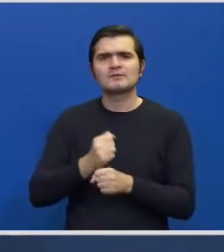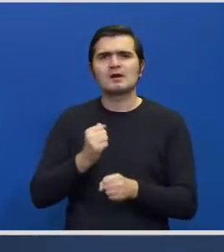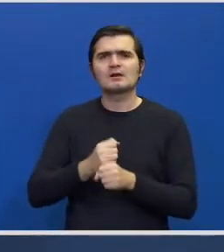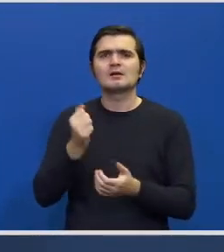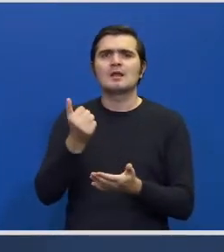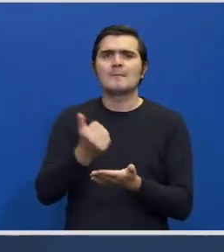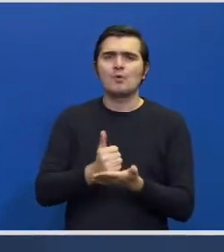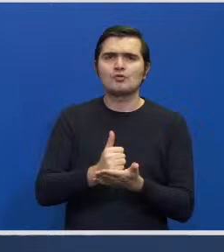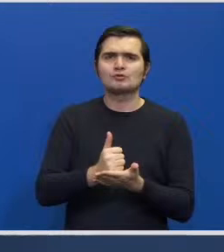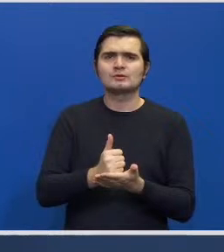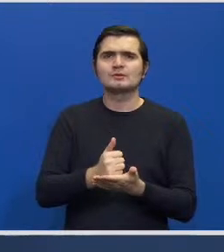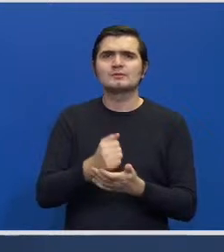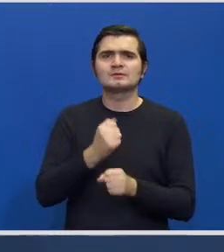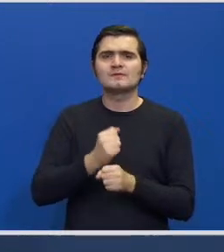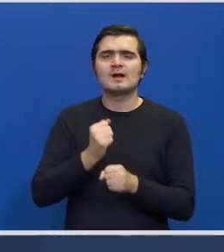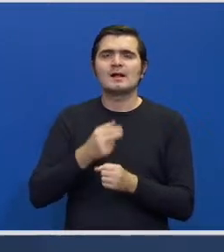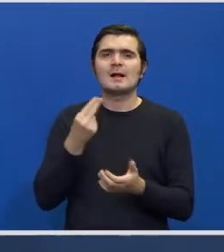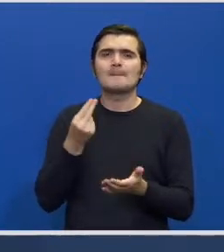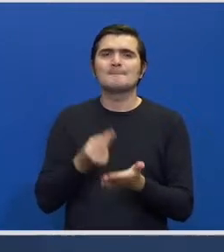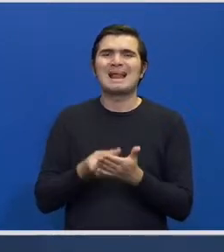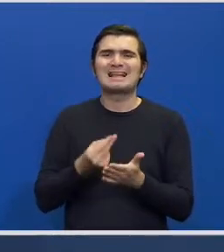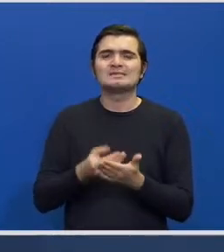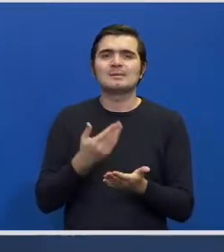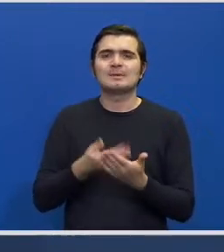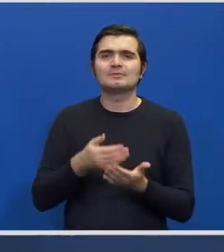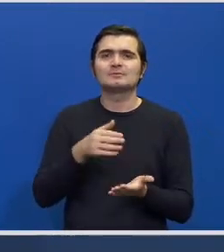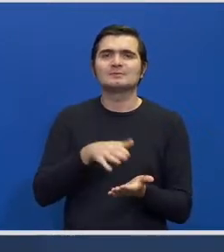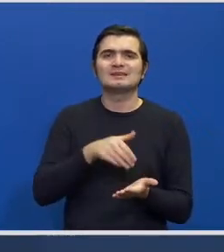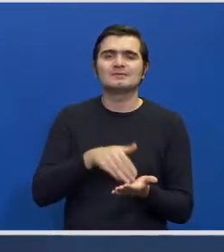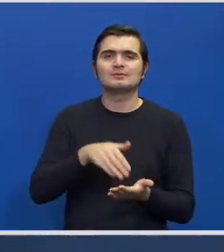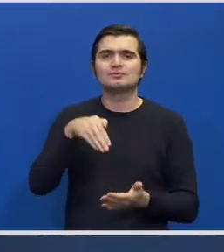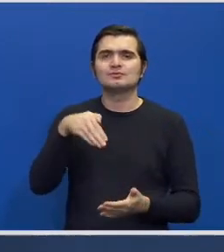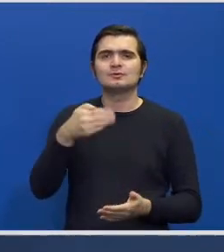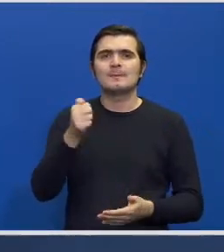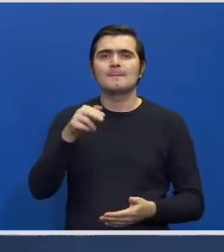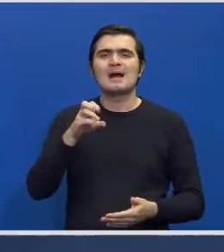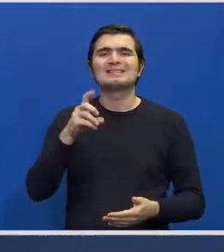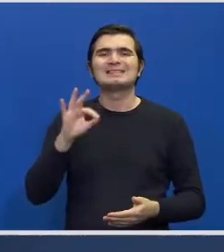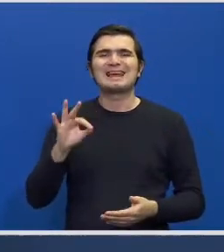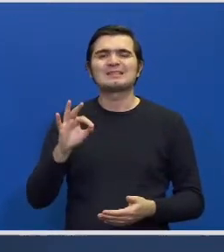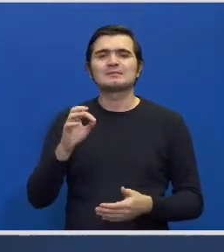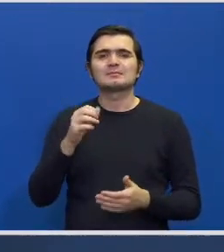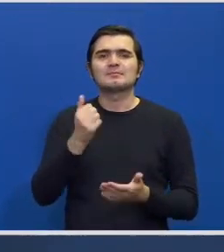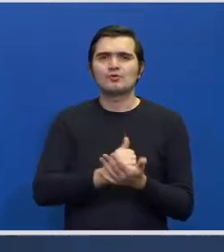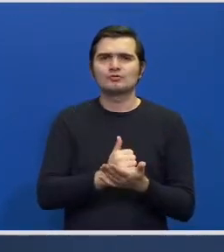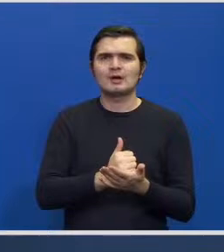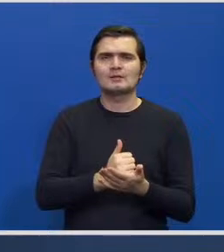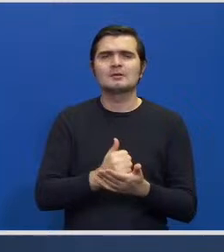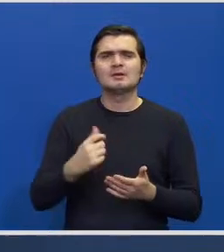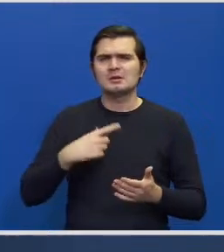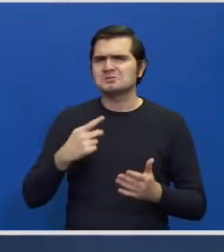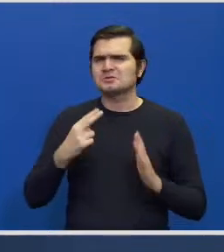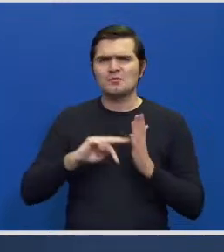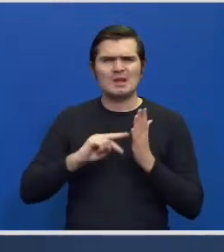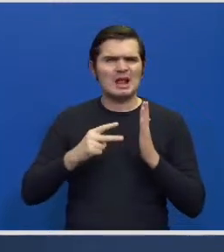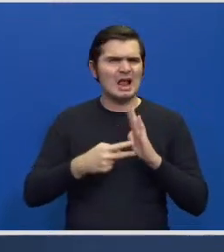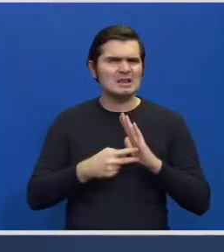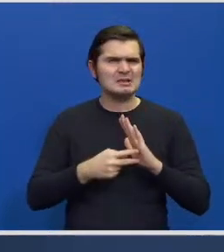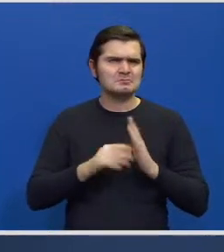operează la poștă aceste plăți pentru servicii în mandat poștal. Mecanismul este